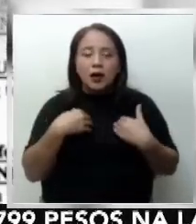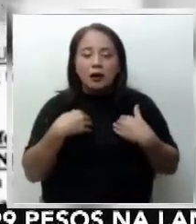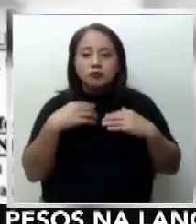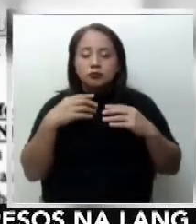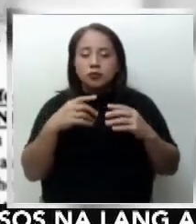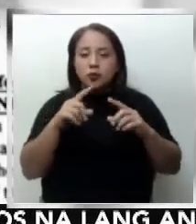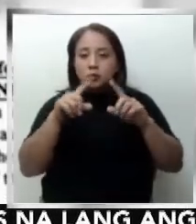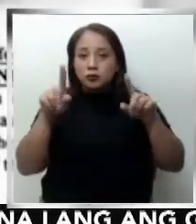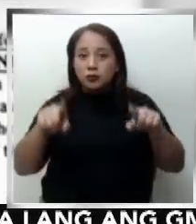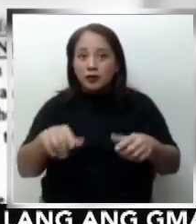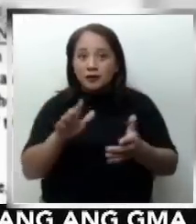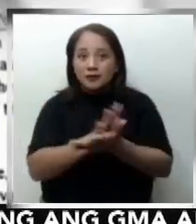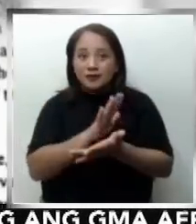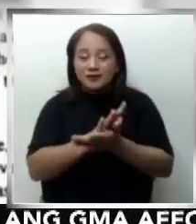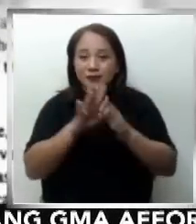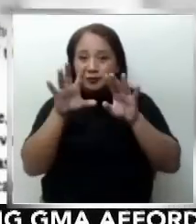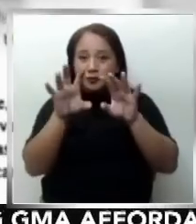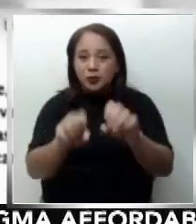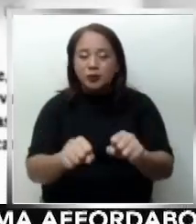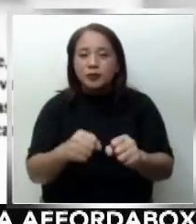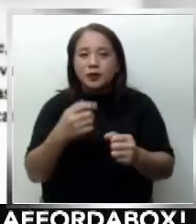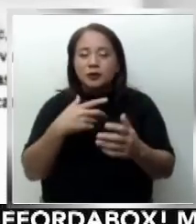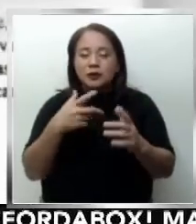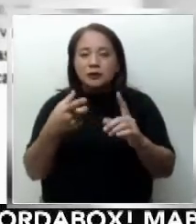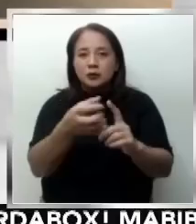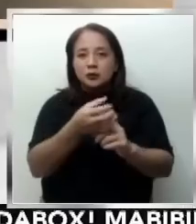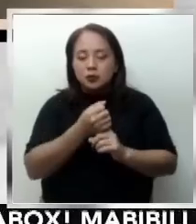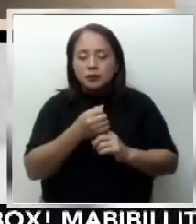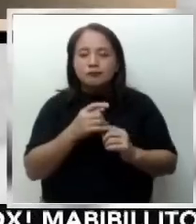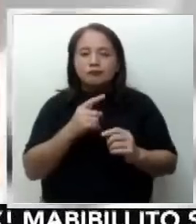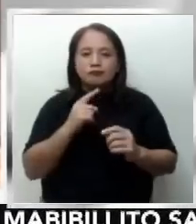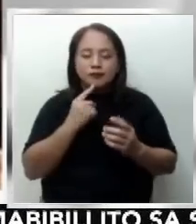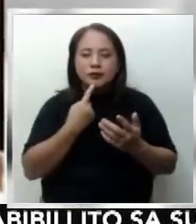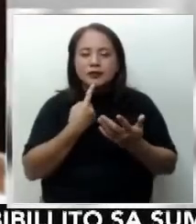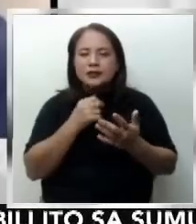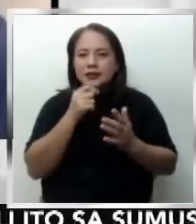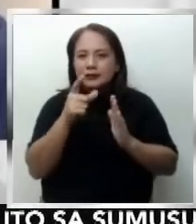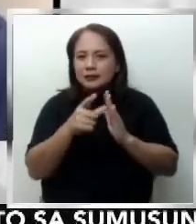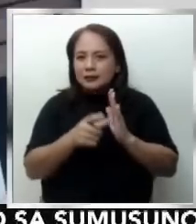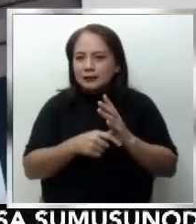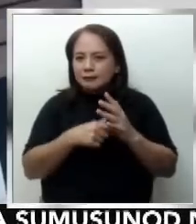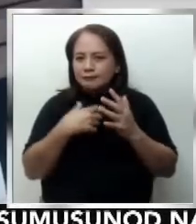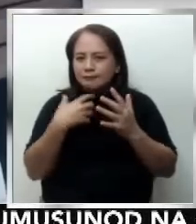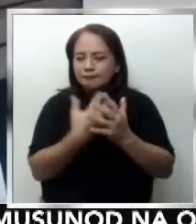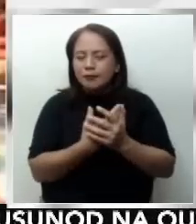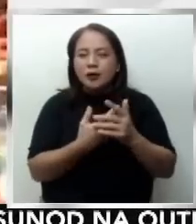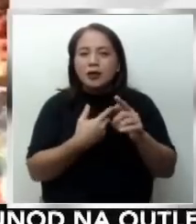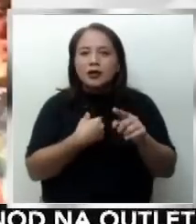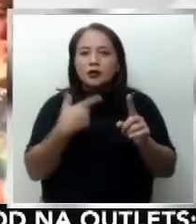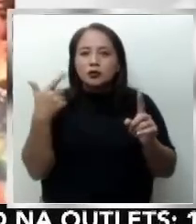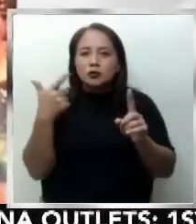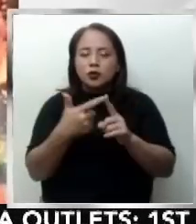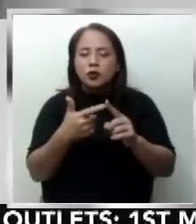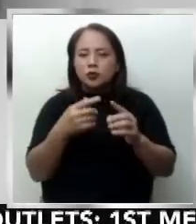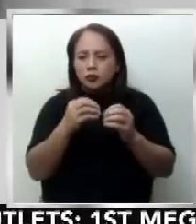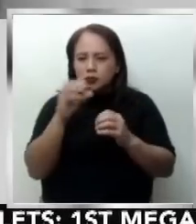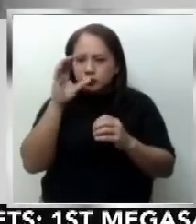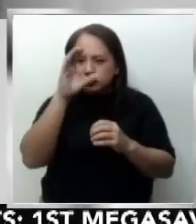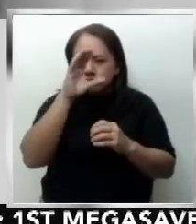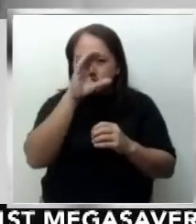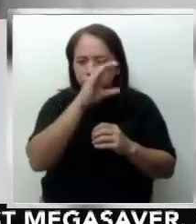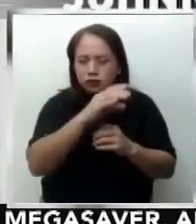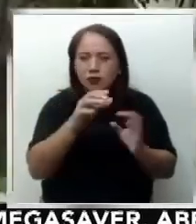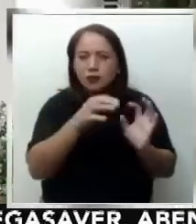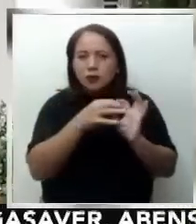kanila, para sa mga kasong kidnapping at serious illegal detention, target na rin sila ng mas pinaigting na manhunt operation katuwang ang Philippine